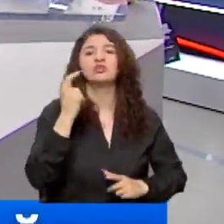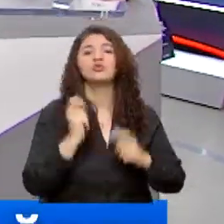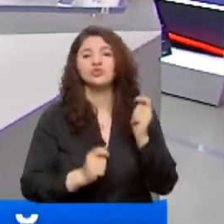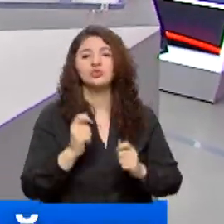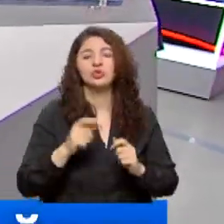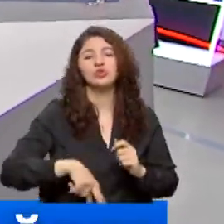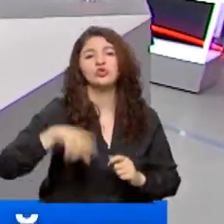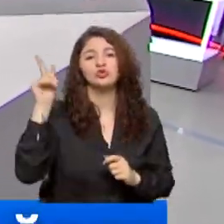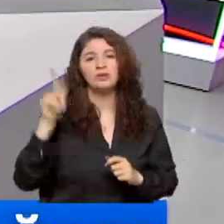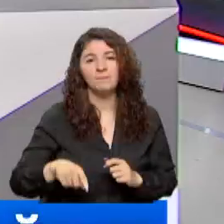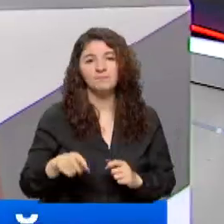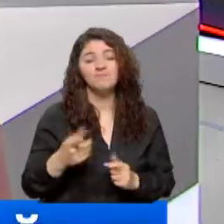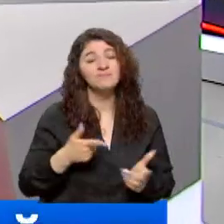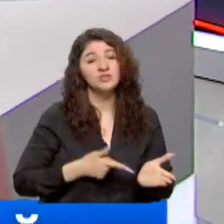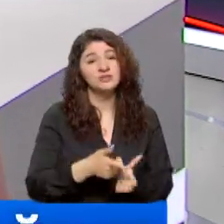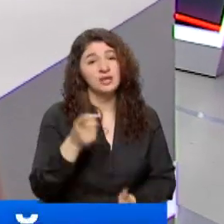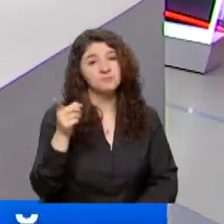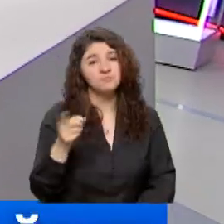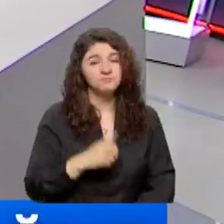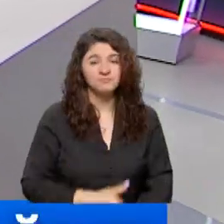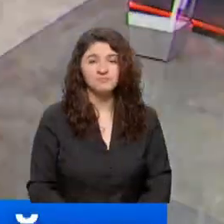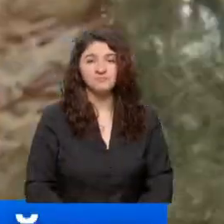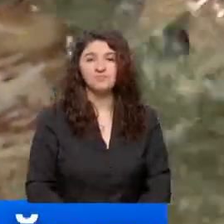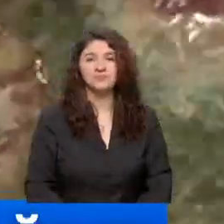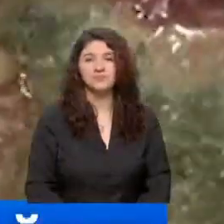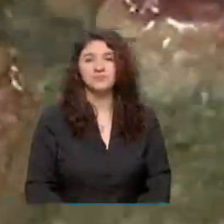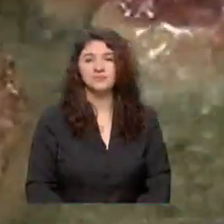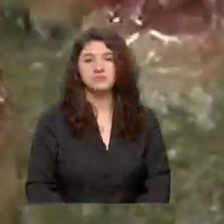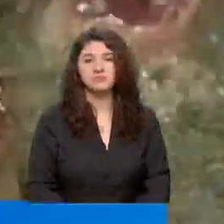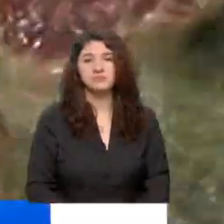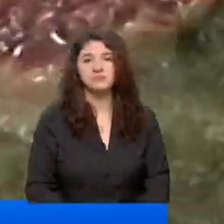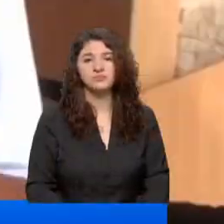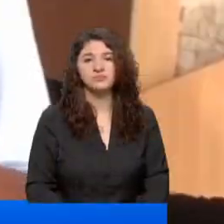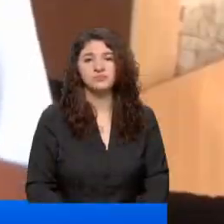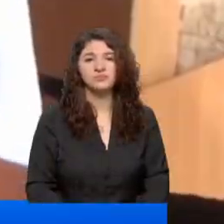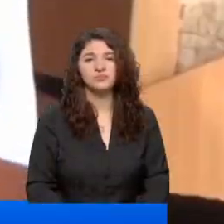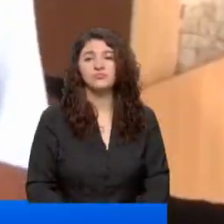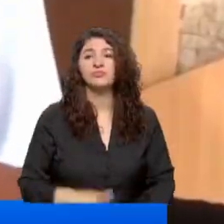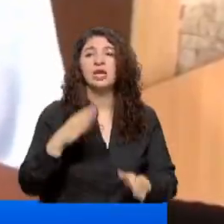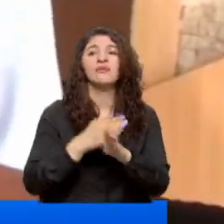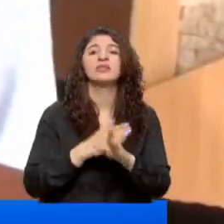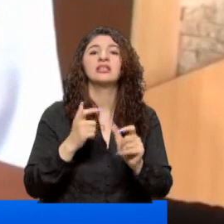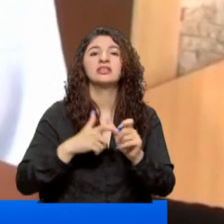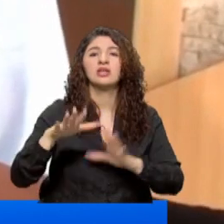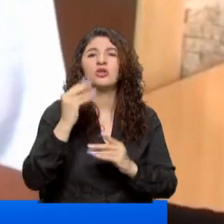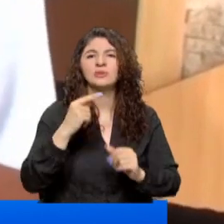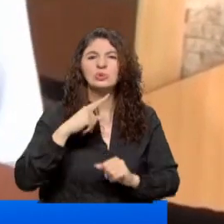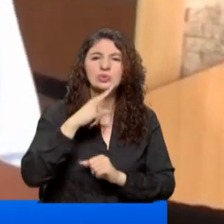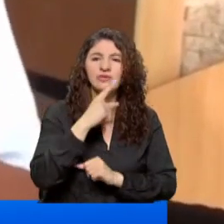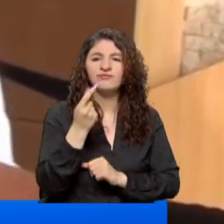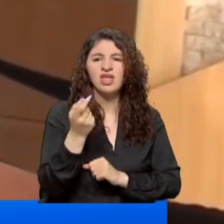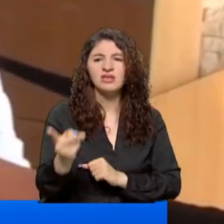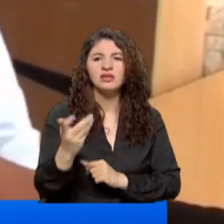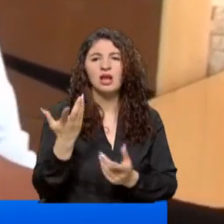süt Gündem Tarım bir vatandaş genel olarak biraz zorlanıyor